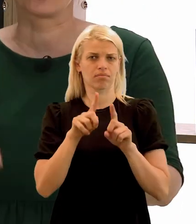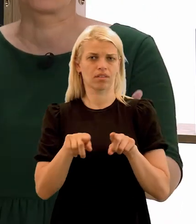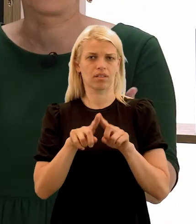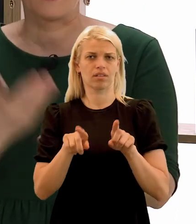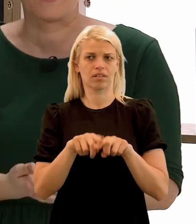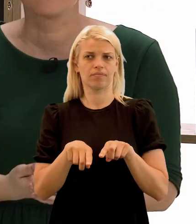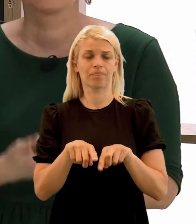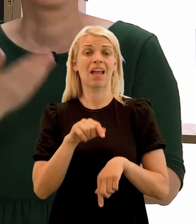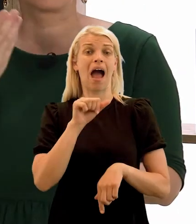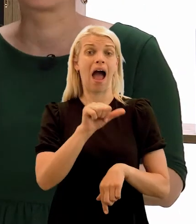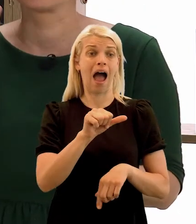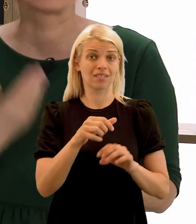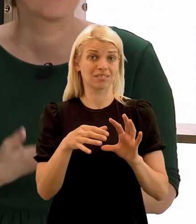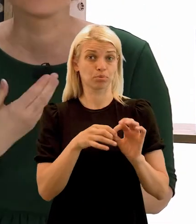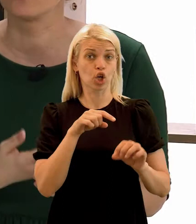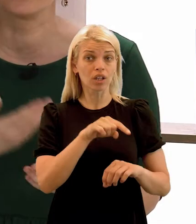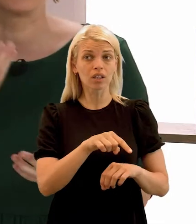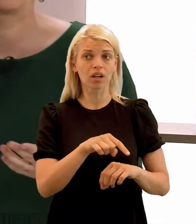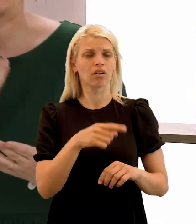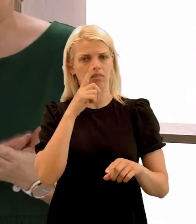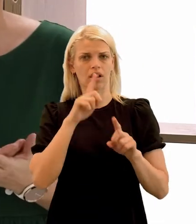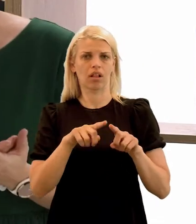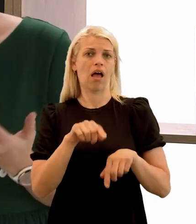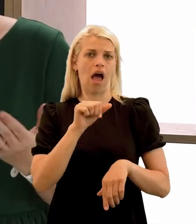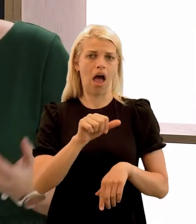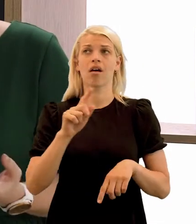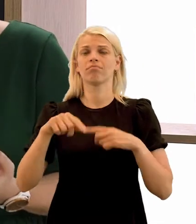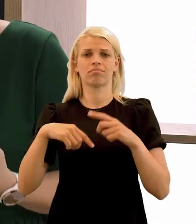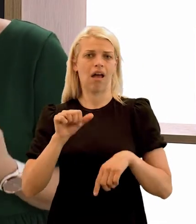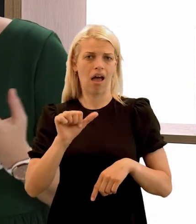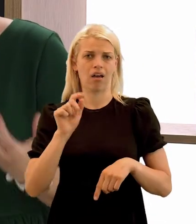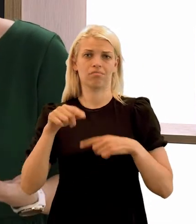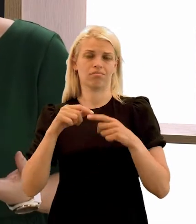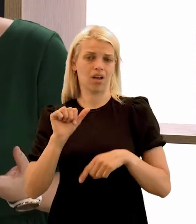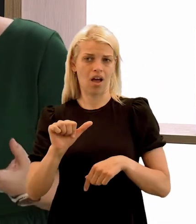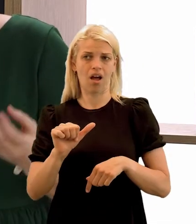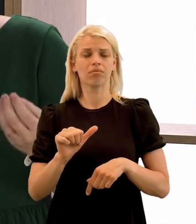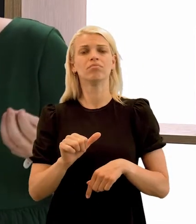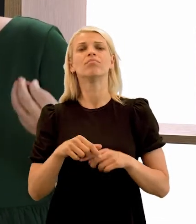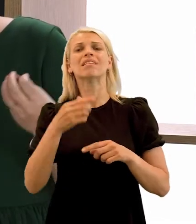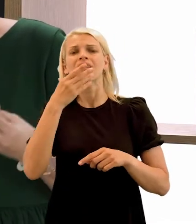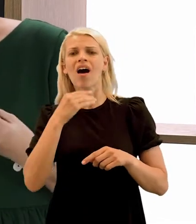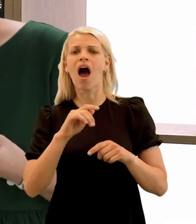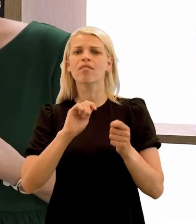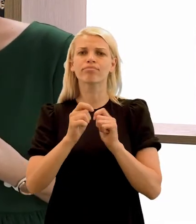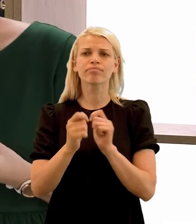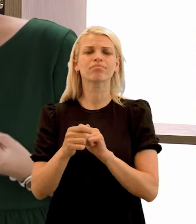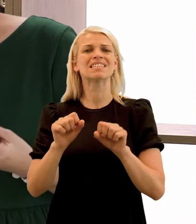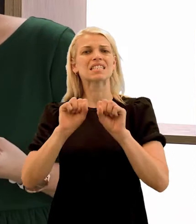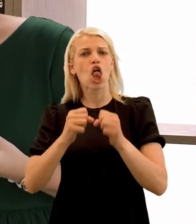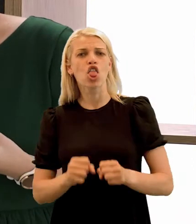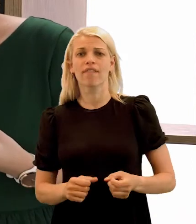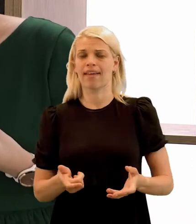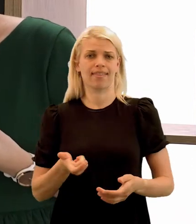máte spojku A, tak stále to bude iba A. Spojky nemôžem nijako tvárovať. Nemôžem ich ani skloňovať